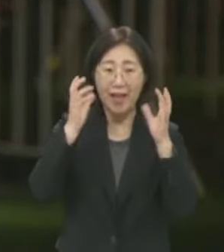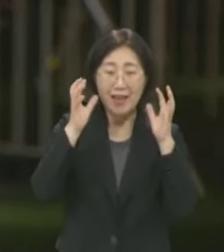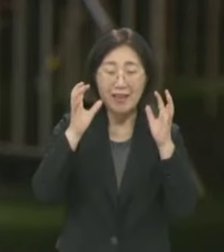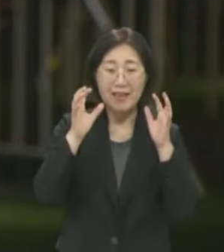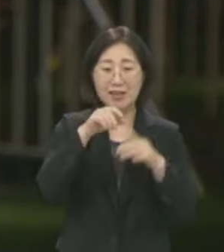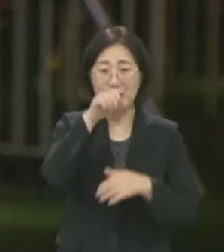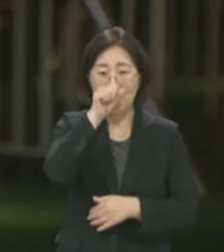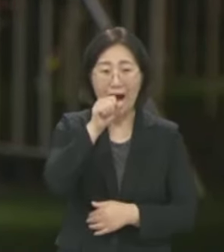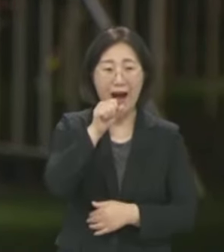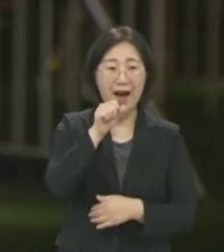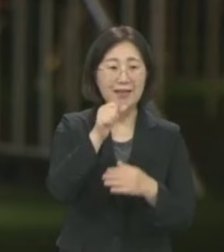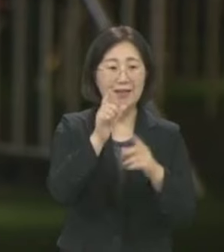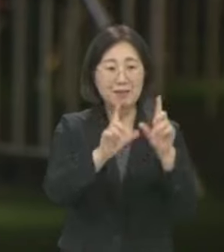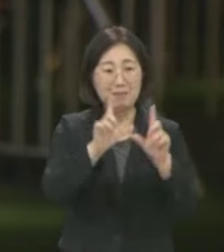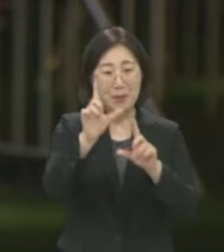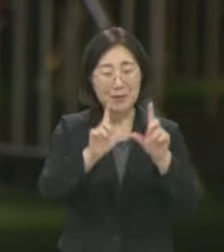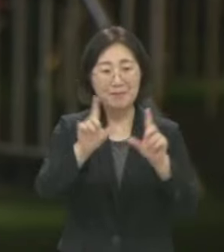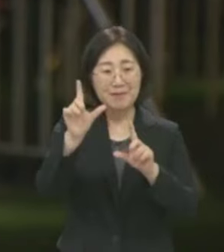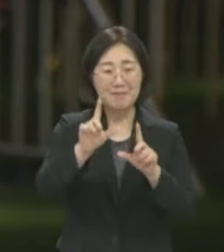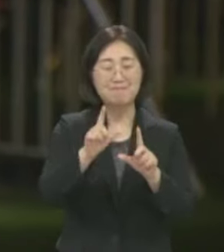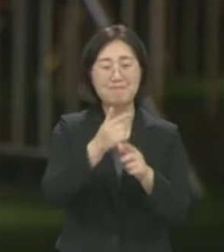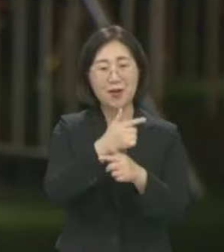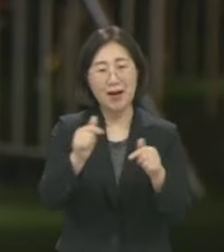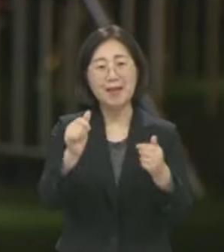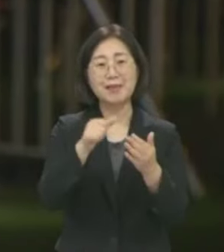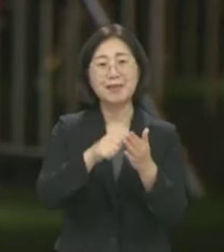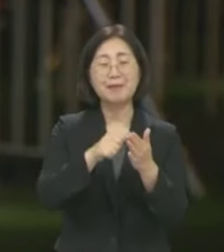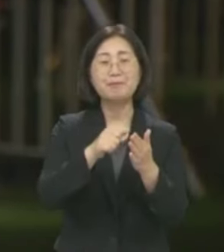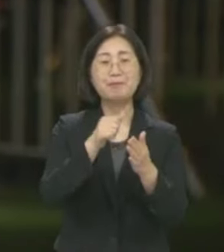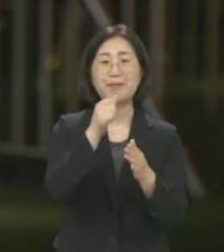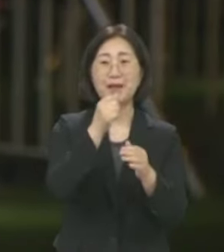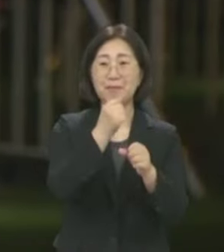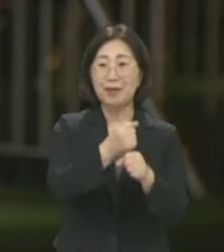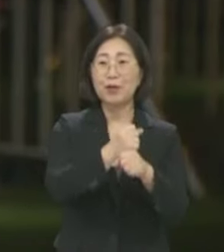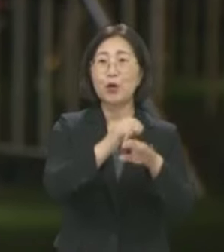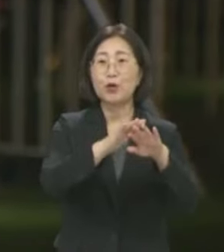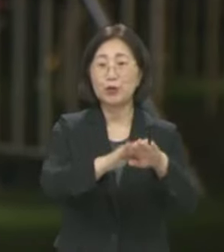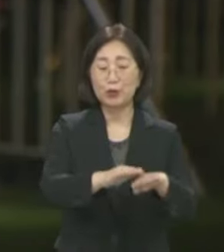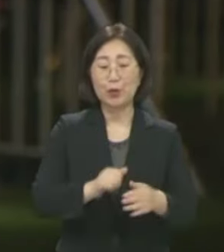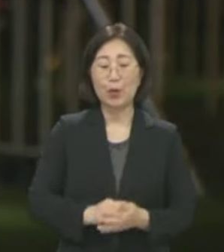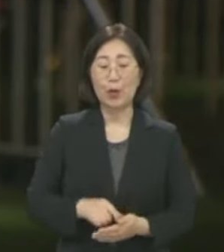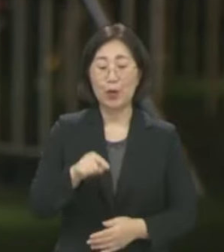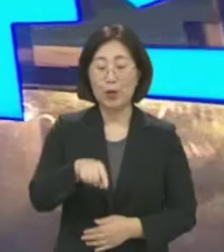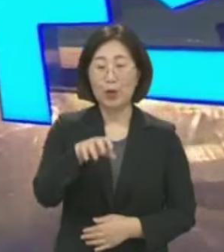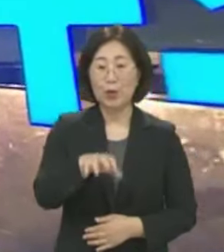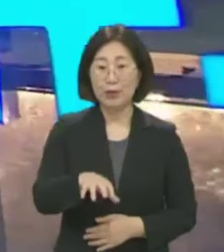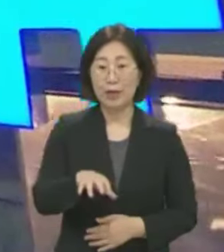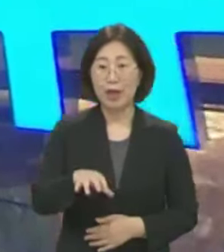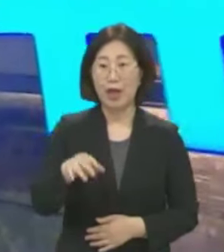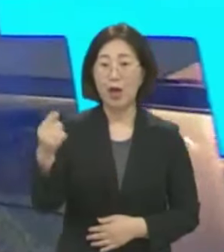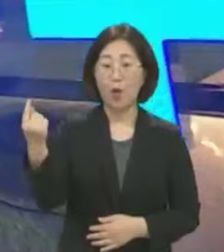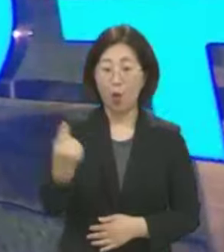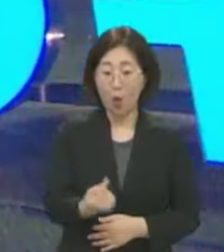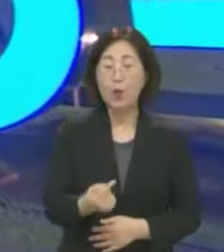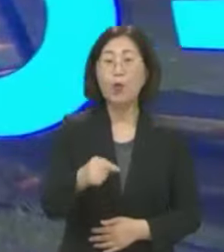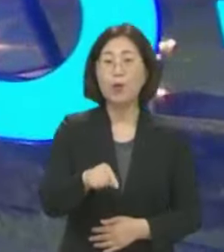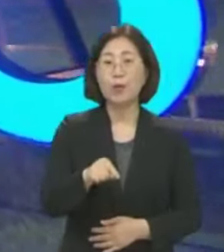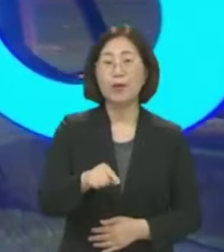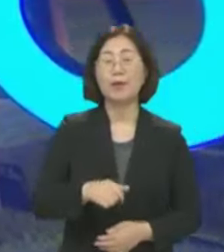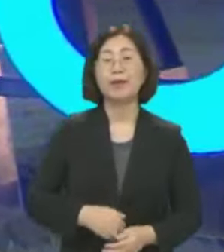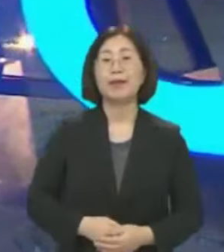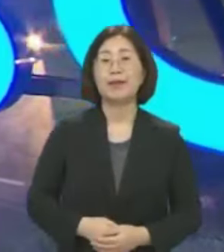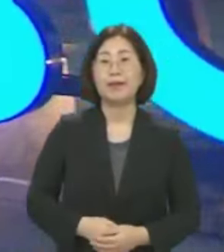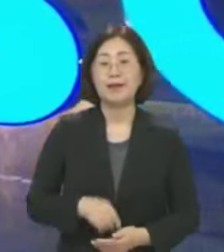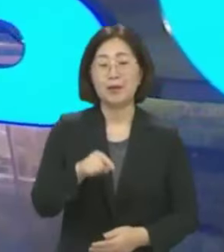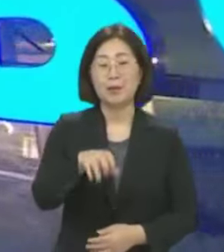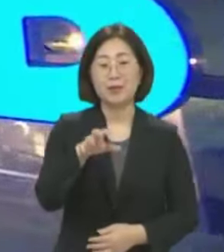등장하는 이런 그 쇼도 다채롭게 펼쳐지게 됩니다. 진남문을 들어오셔서 들어오시면 오른편 쪽으로 바로 이곳이 될 텐데요.